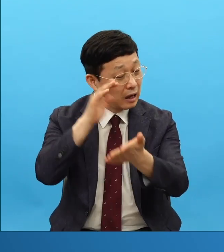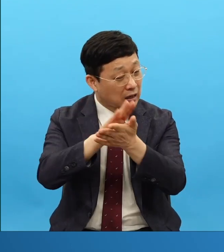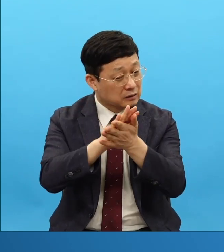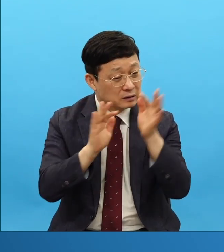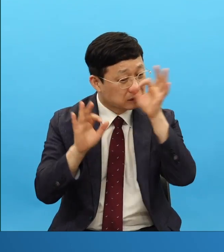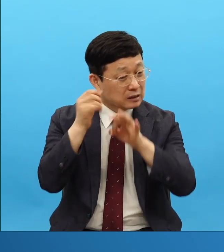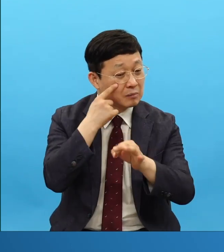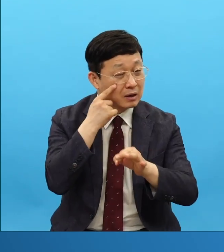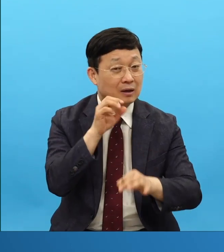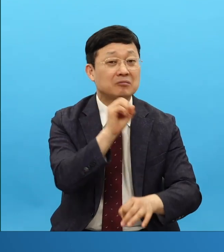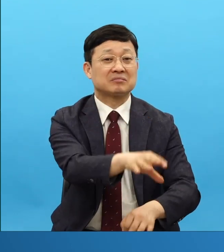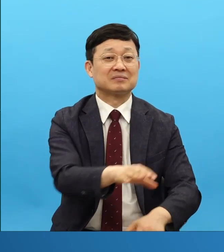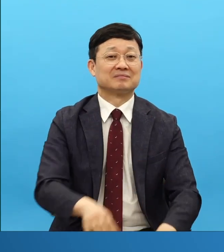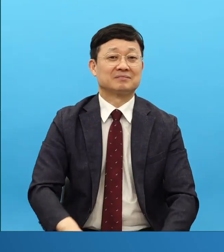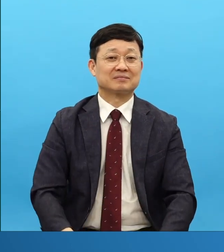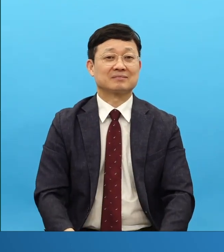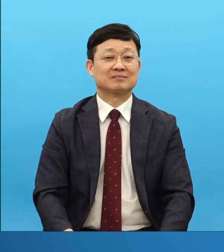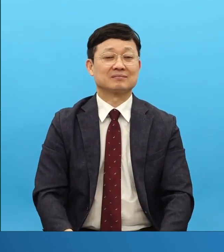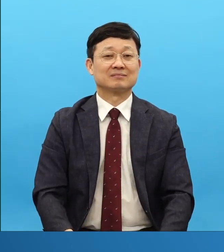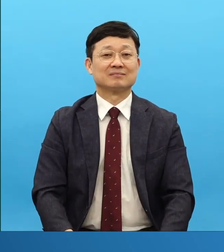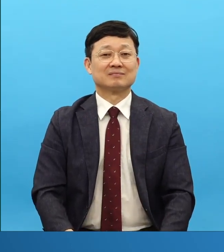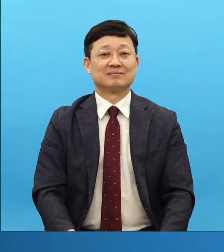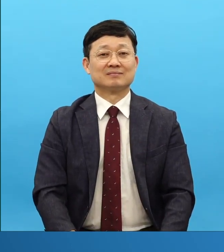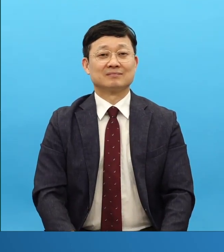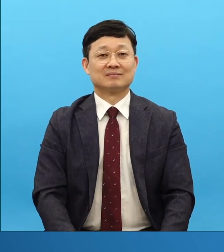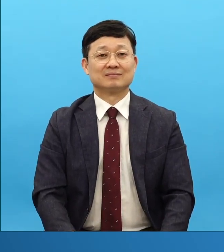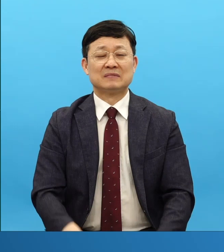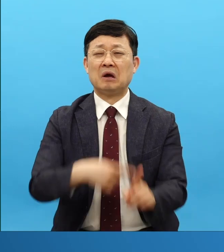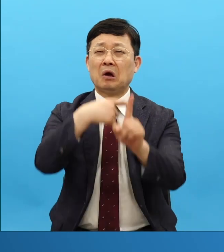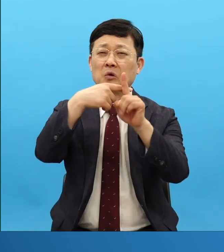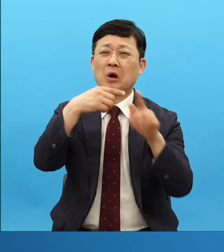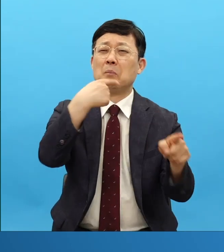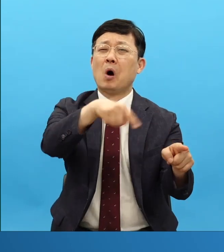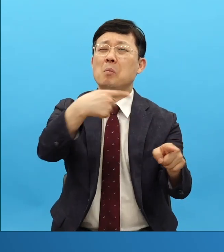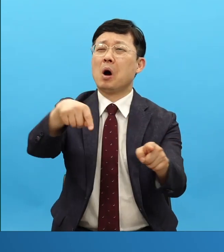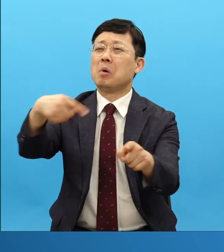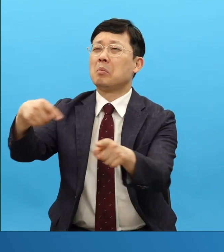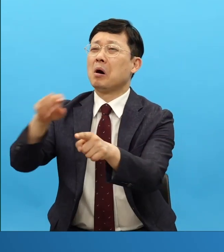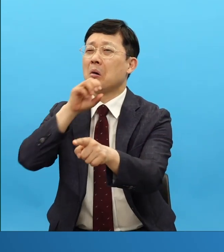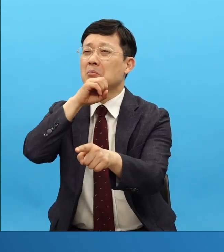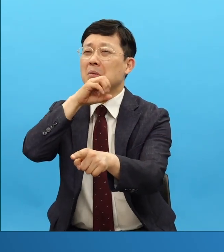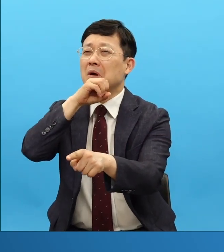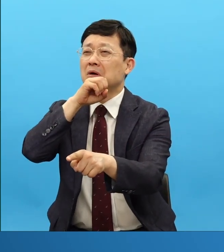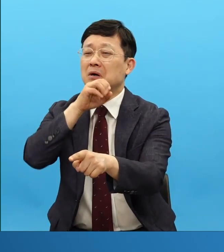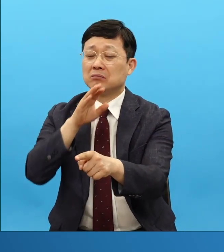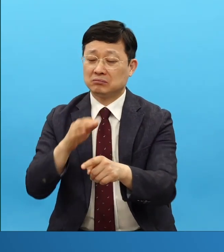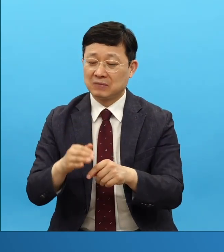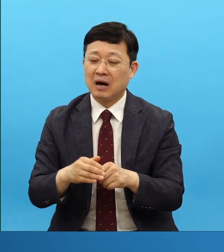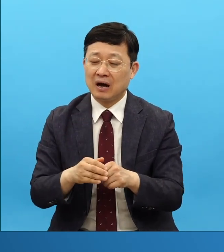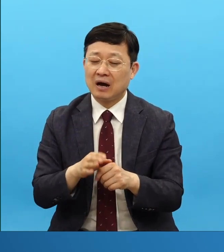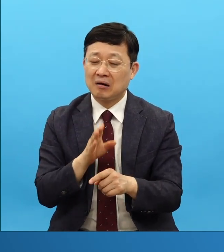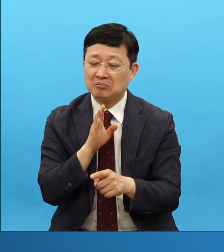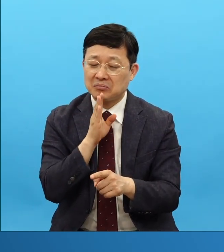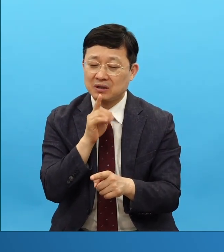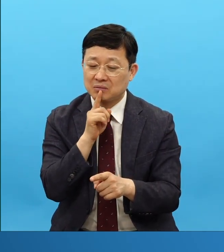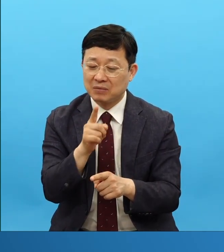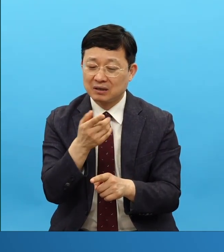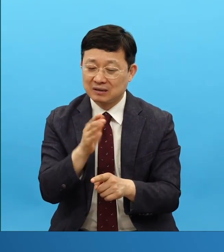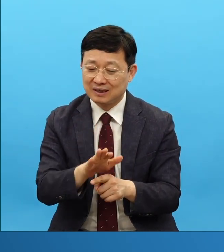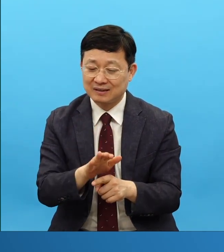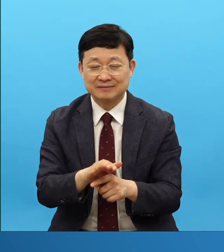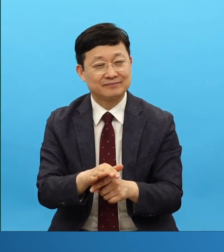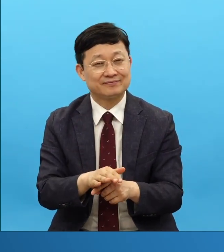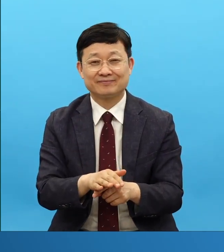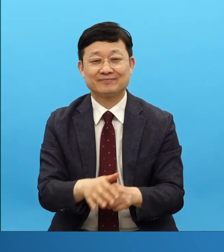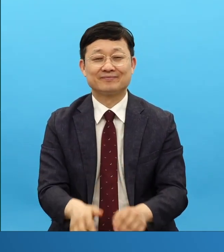just give everything to you. 그러고 와서 막 우리 막 교회 뭐 어쩌고 뭐 어쩌고 뭐 이야기 많은 사람 보면 말은 맞는 말이겠지. And a lot of people 그렇죠. say, "Oh, there's